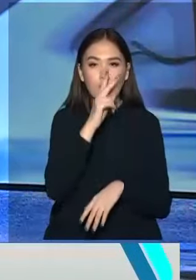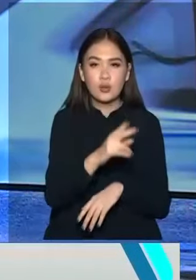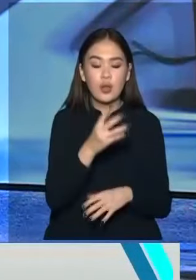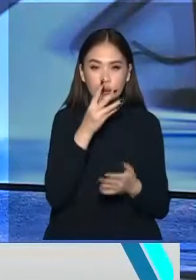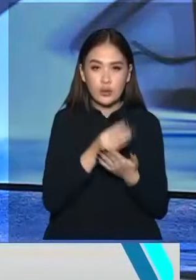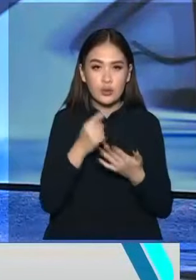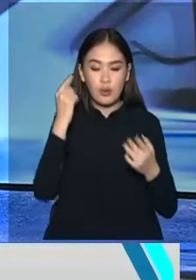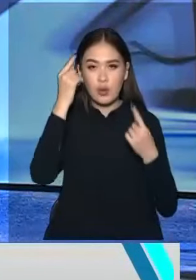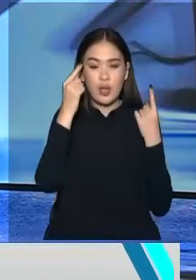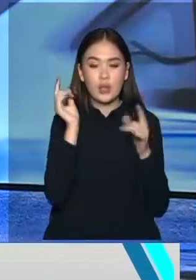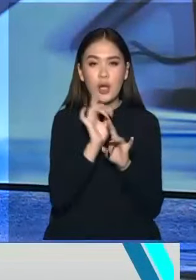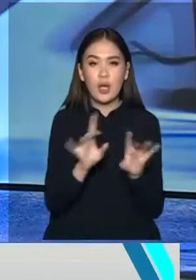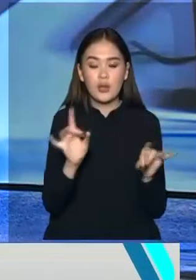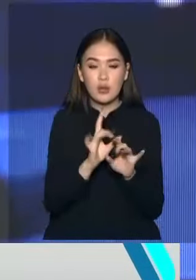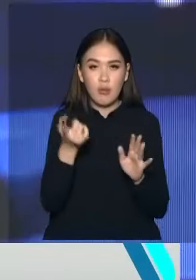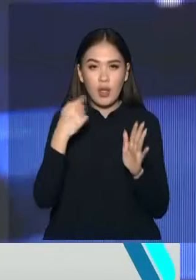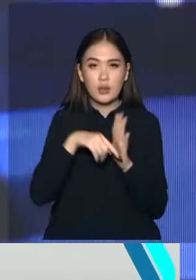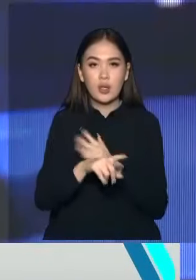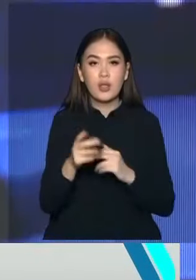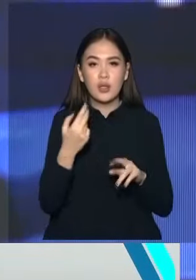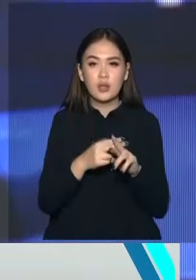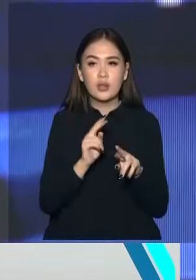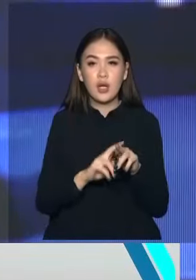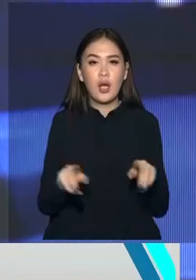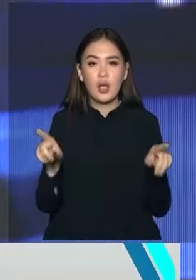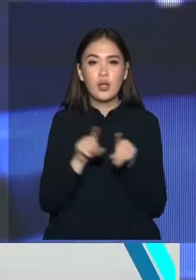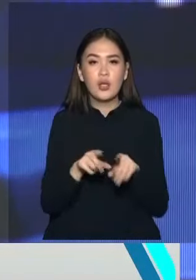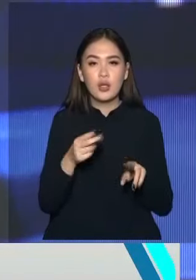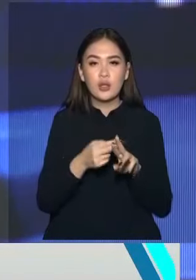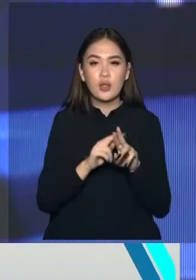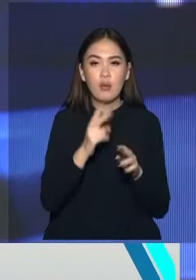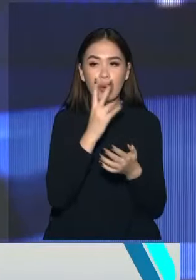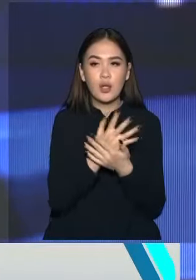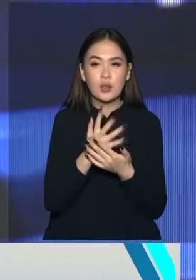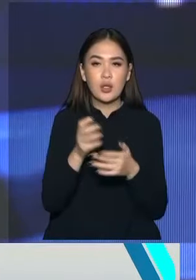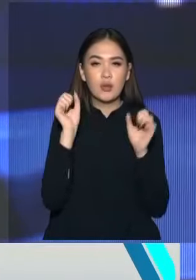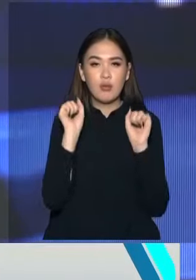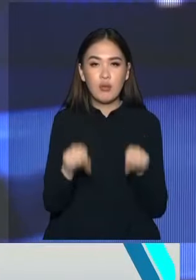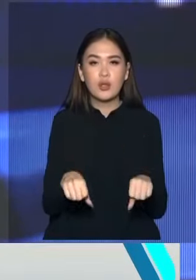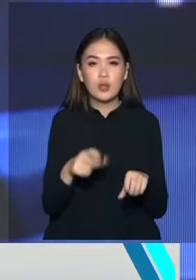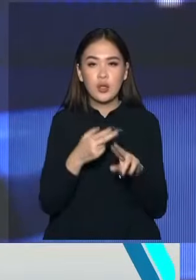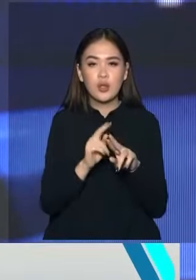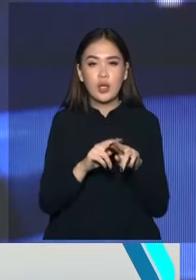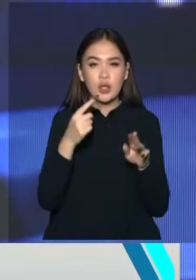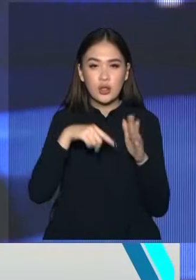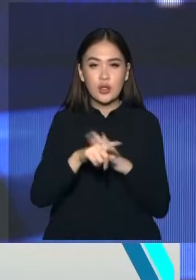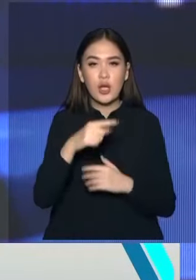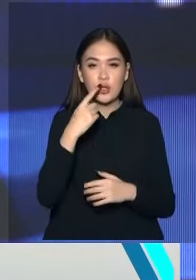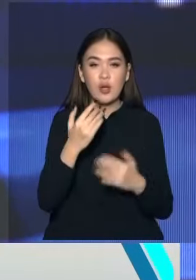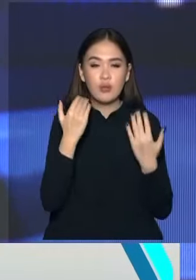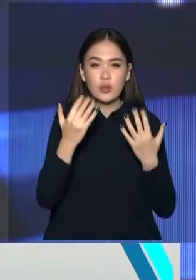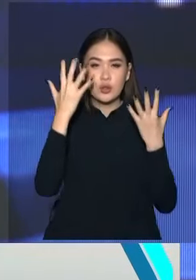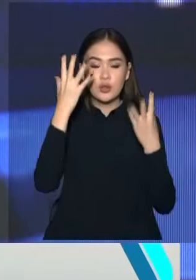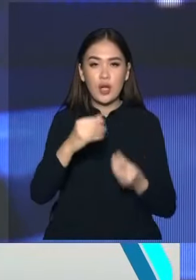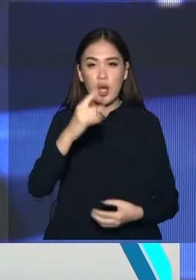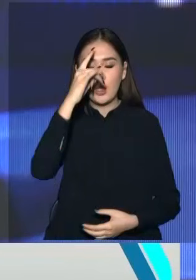ойларын білдіріп, астарына жаңағындай пікірлерін білдіріп кетуге болады. Соның ішінде айта кетсек, бүгінгі күні